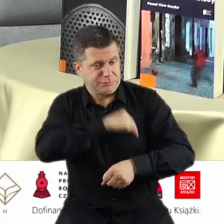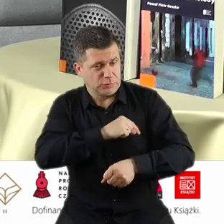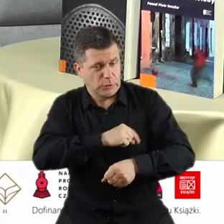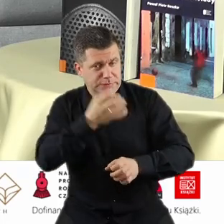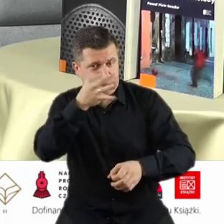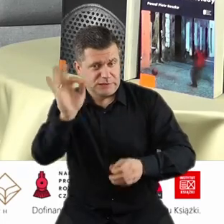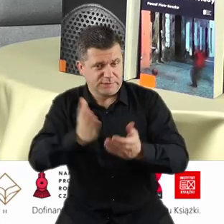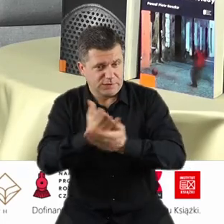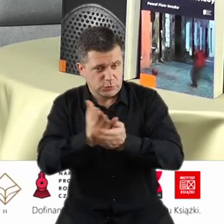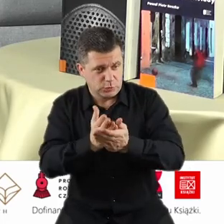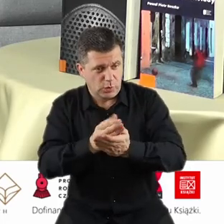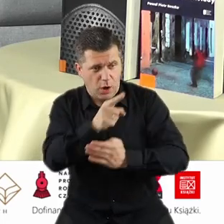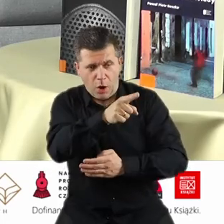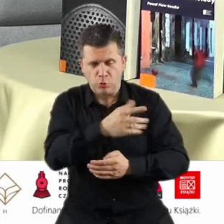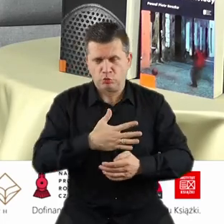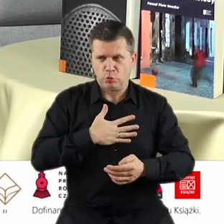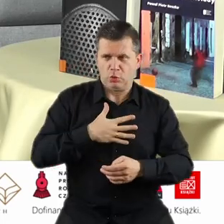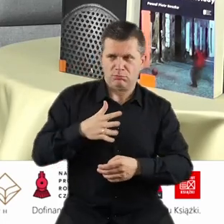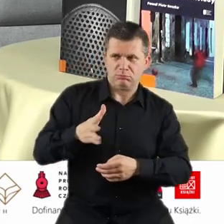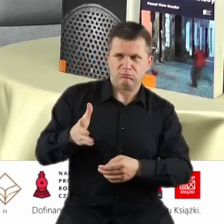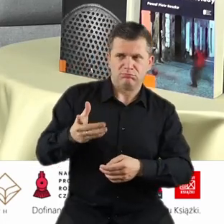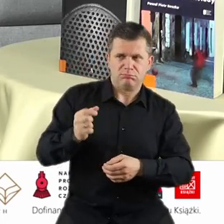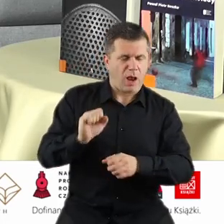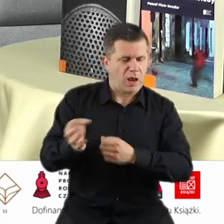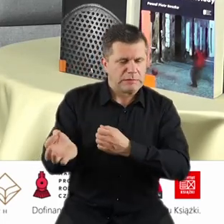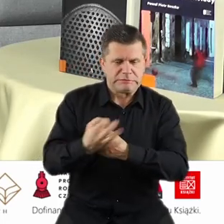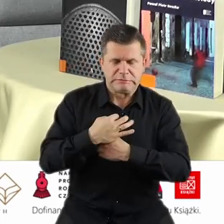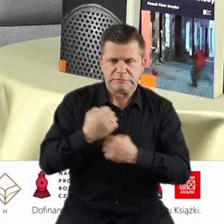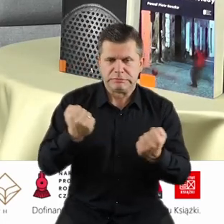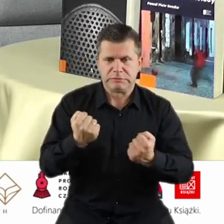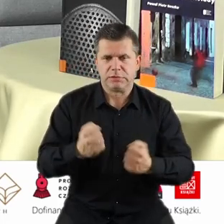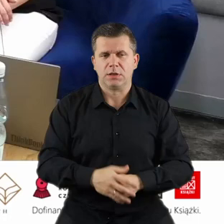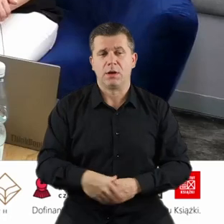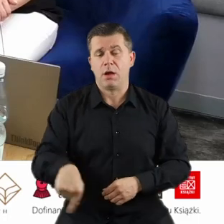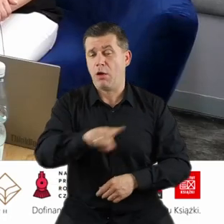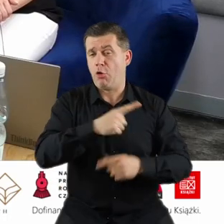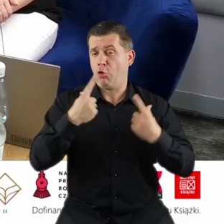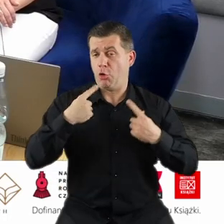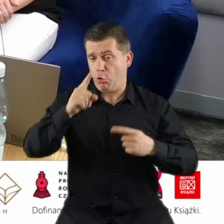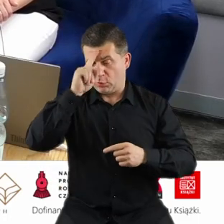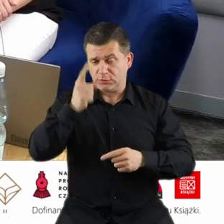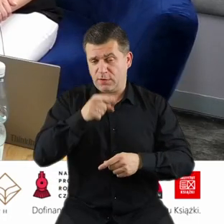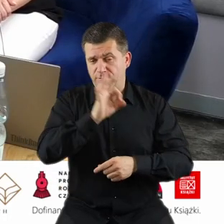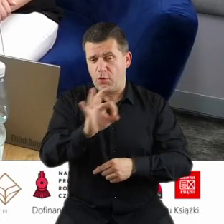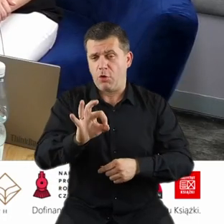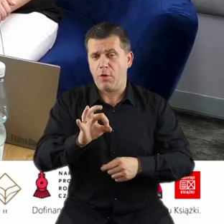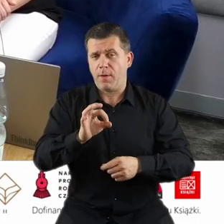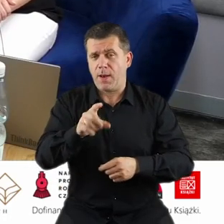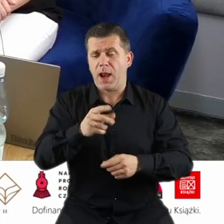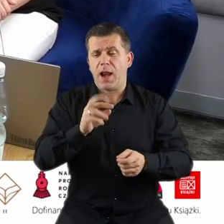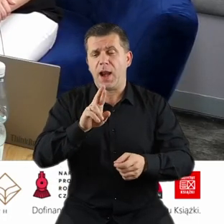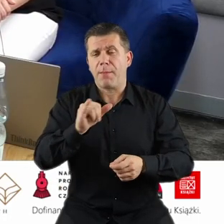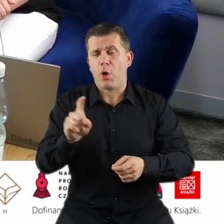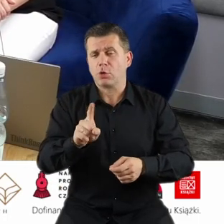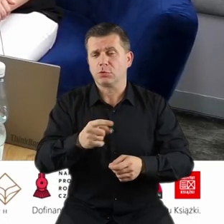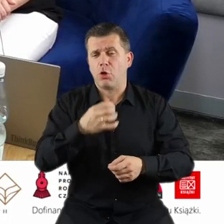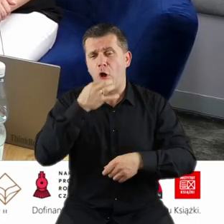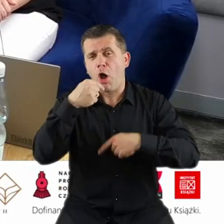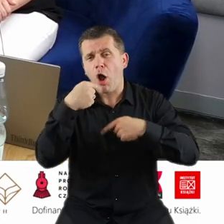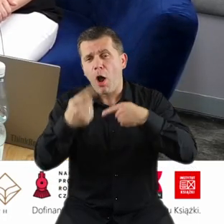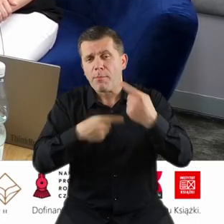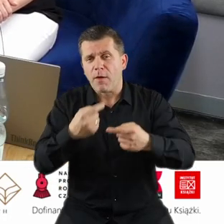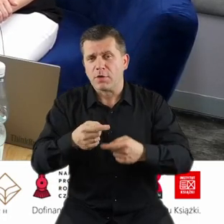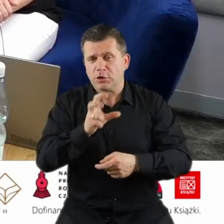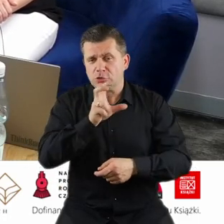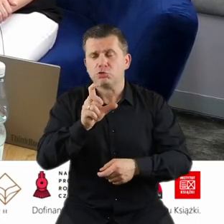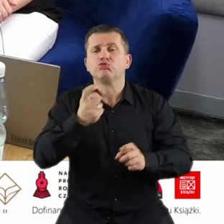rodzaj cudu, który raczej się nie ziści. Bohaterowie pańskich reportaży, opowiadając o swoim życiu, odpowiadają jednocześnie na